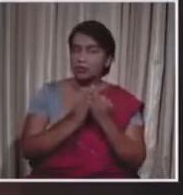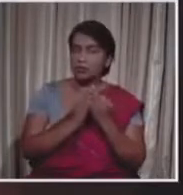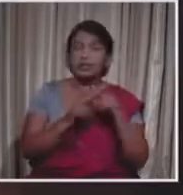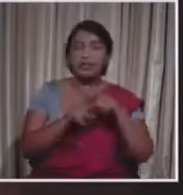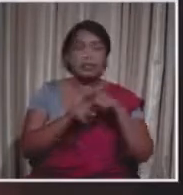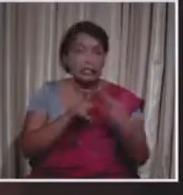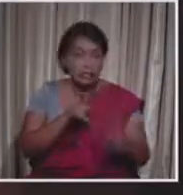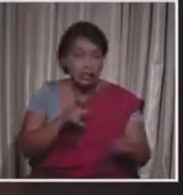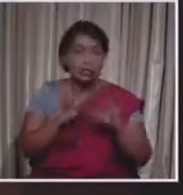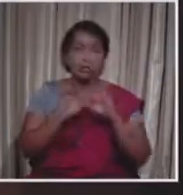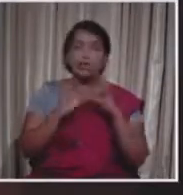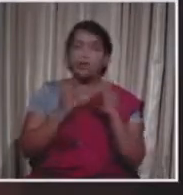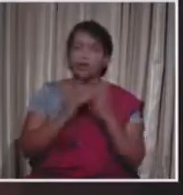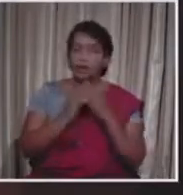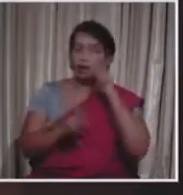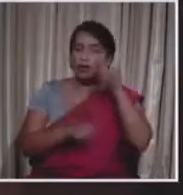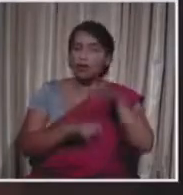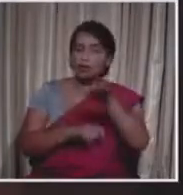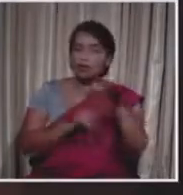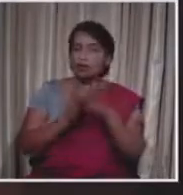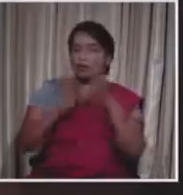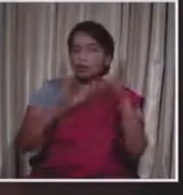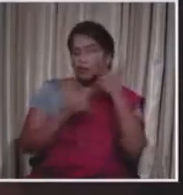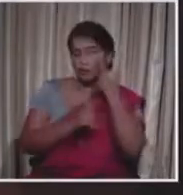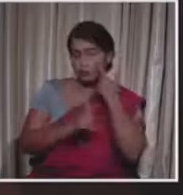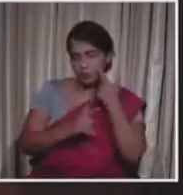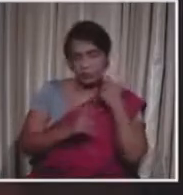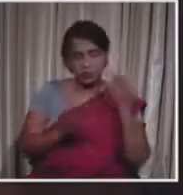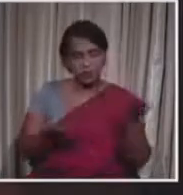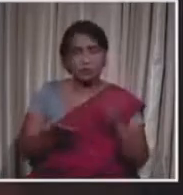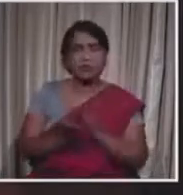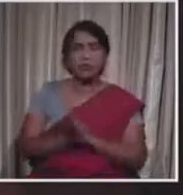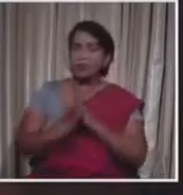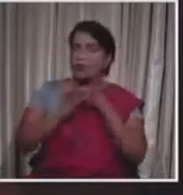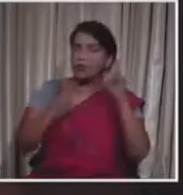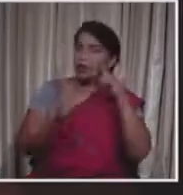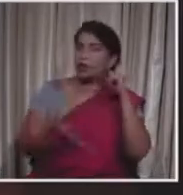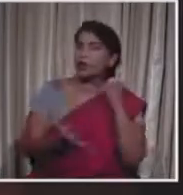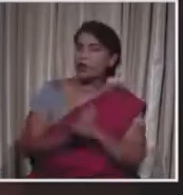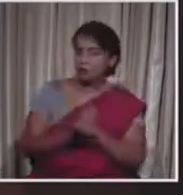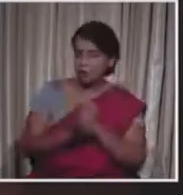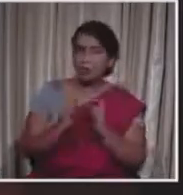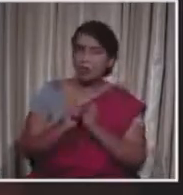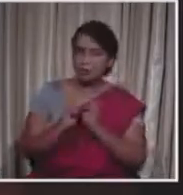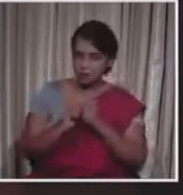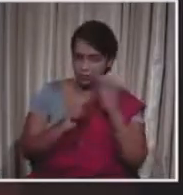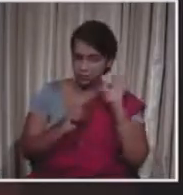ආබාධිත පවුල් මේ ජන සමාජයේ අසරණම කොට්ටාසය බොහොම අමාරු තත්ත්වයකට වැටිලා